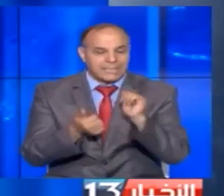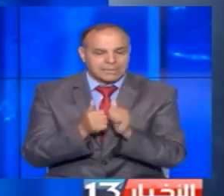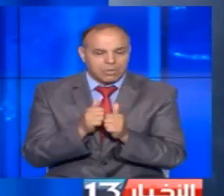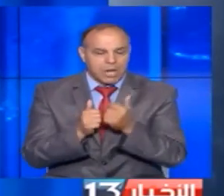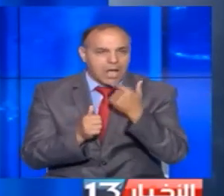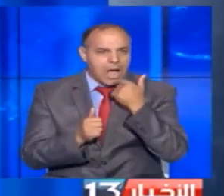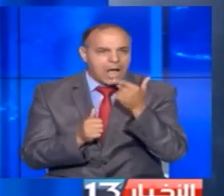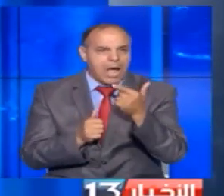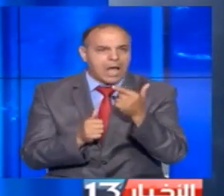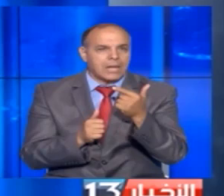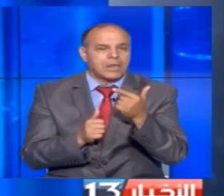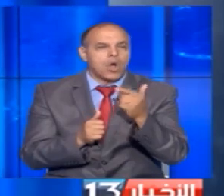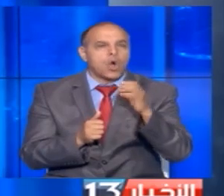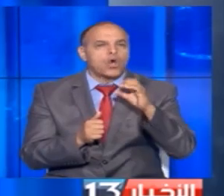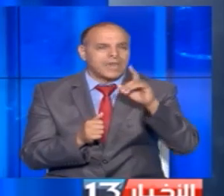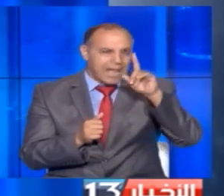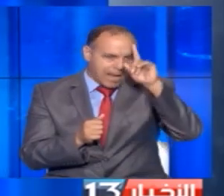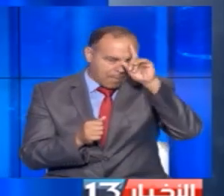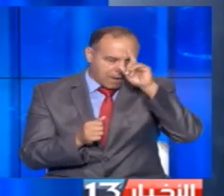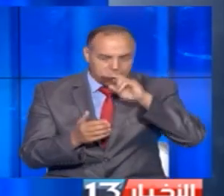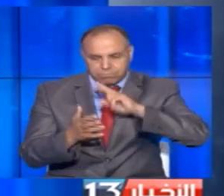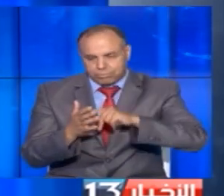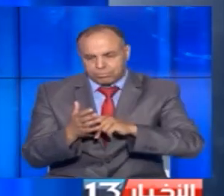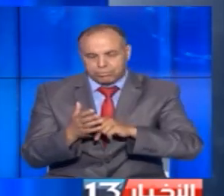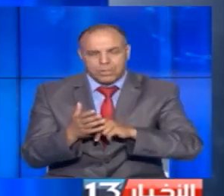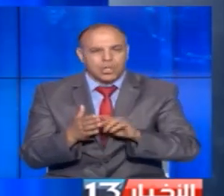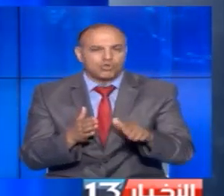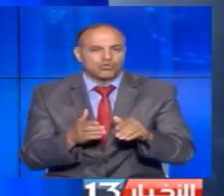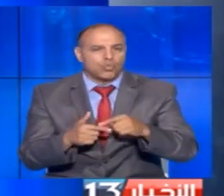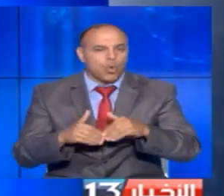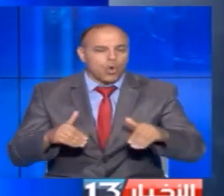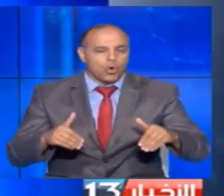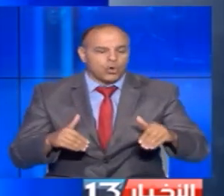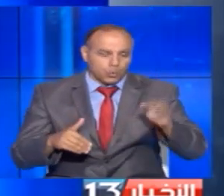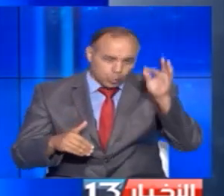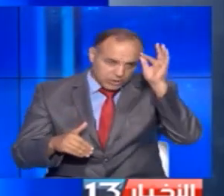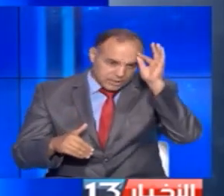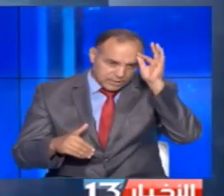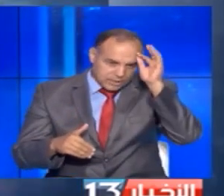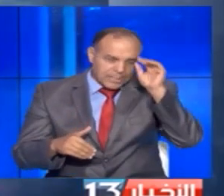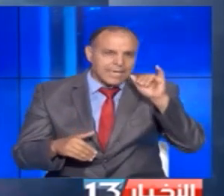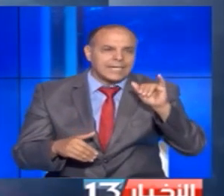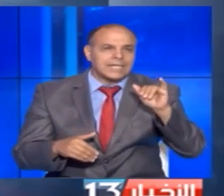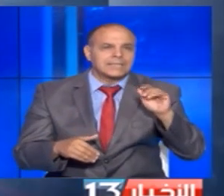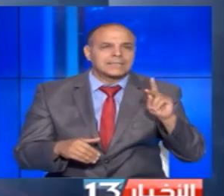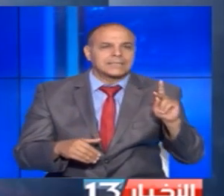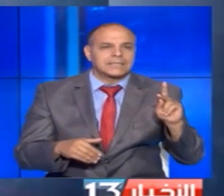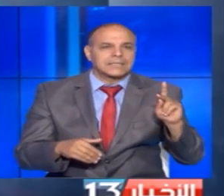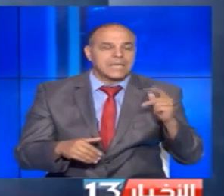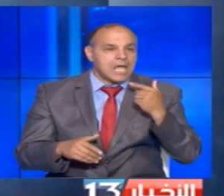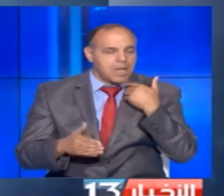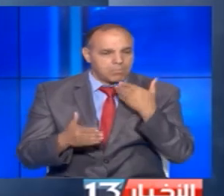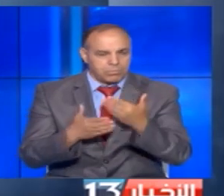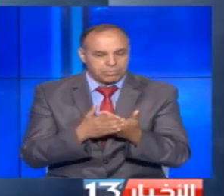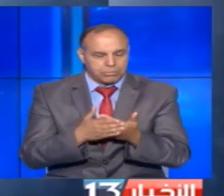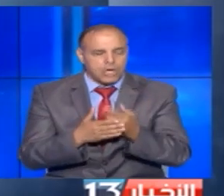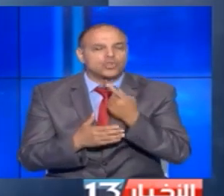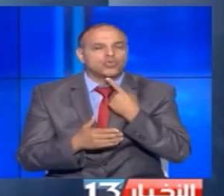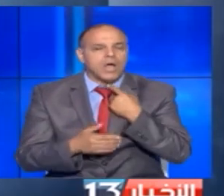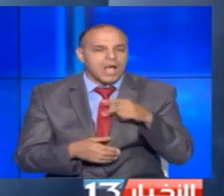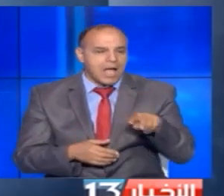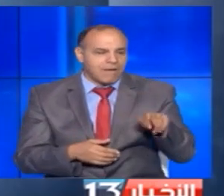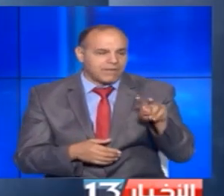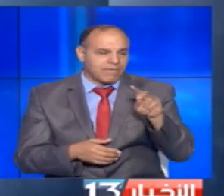اعلن نادي كولينا الالماني تعاقده مع متوسط الميدان الدوليه التونسي الياس تخيلي الفين